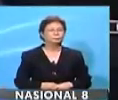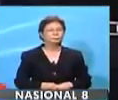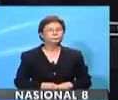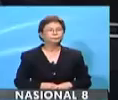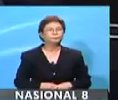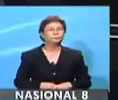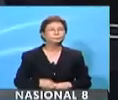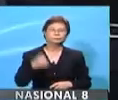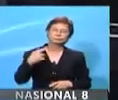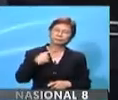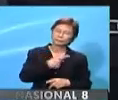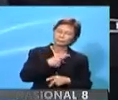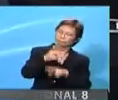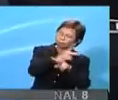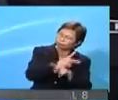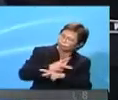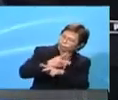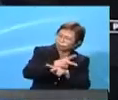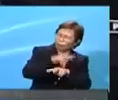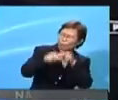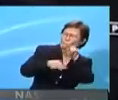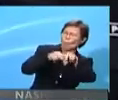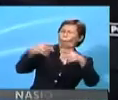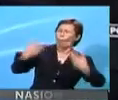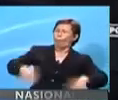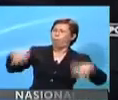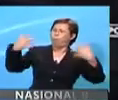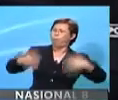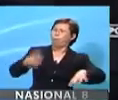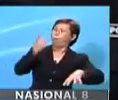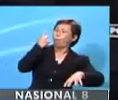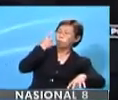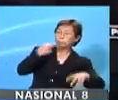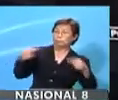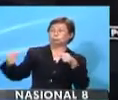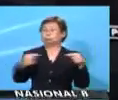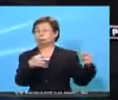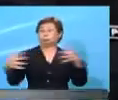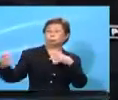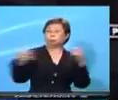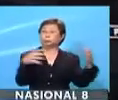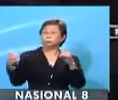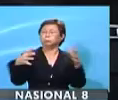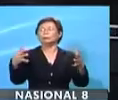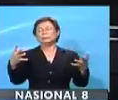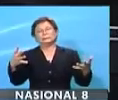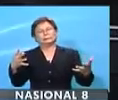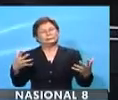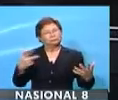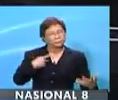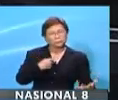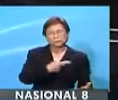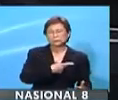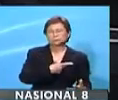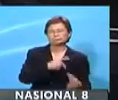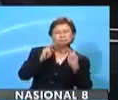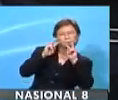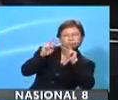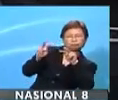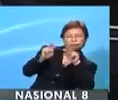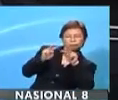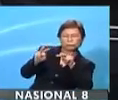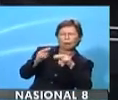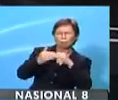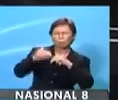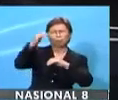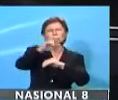Dalam pemantauan kita buat sebentar tadi, keadaan agak panas, agak tegang. Kita daripada pemerhatian kita tadi,